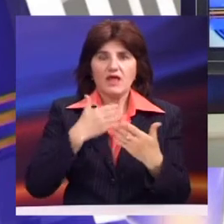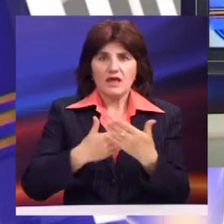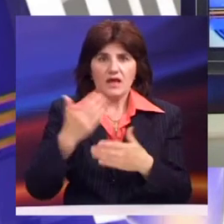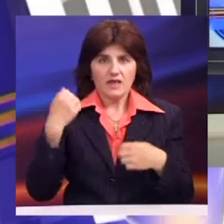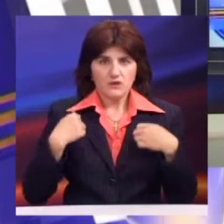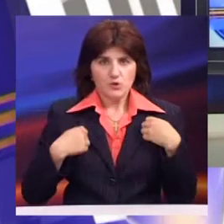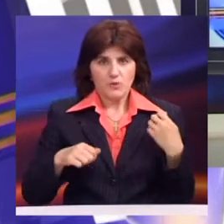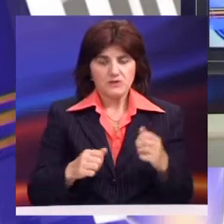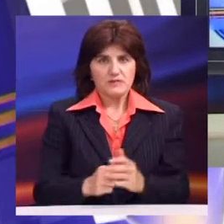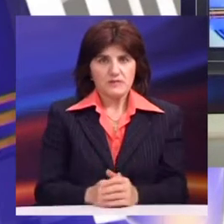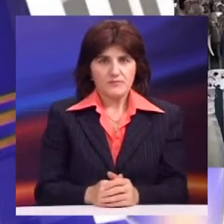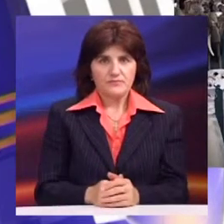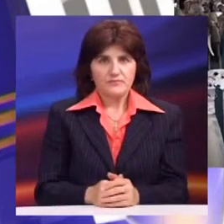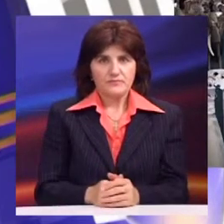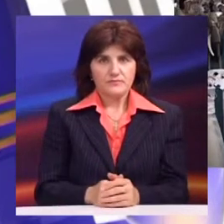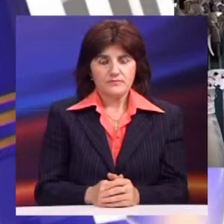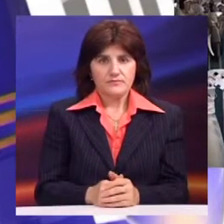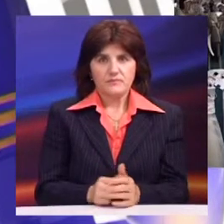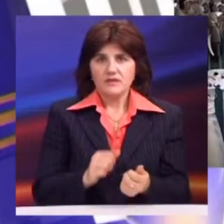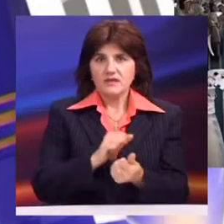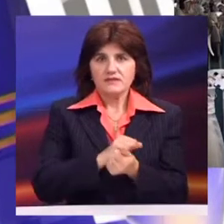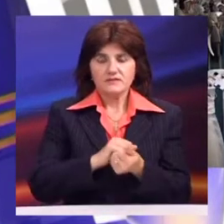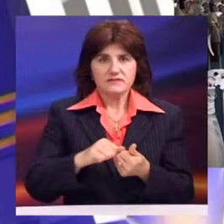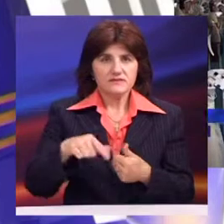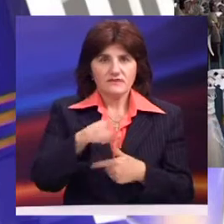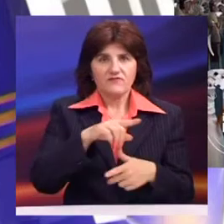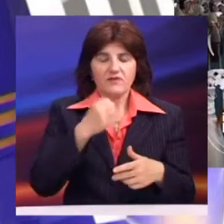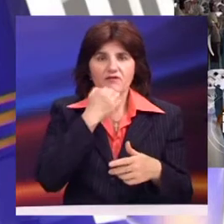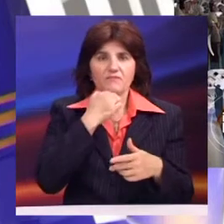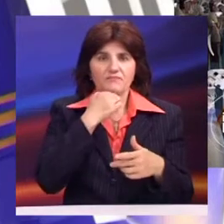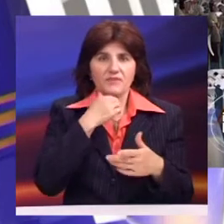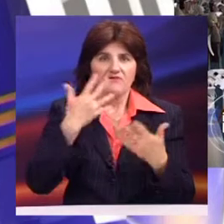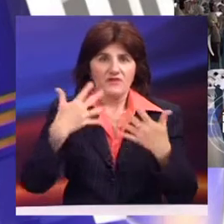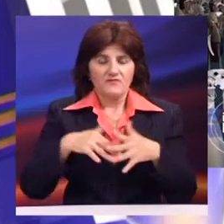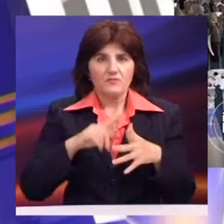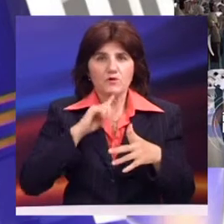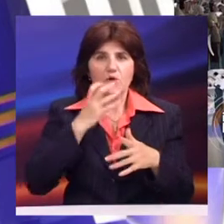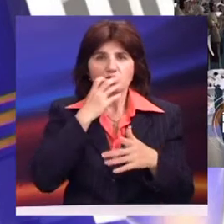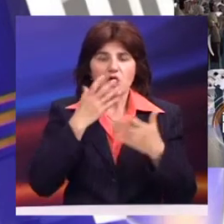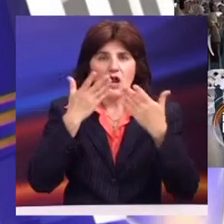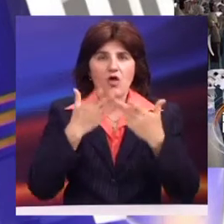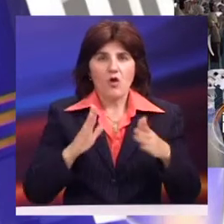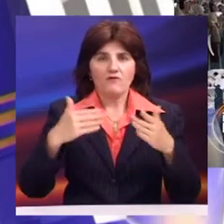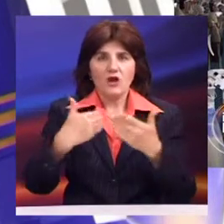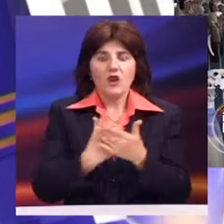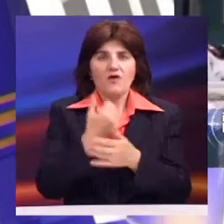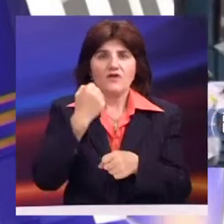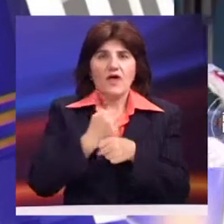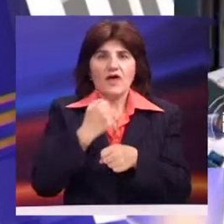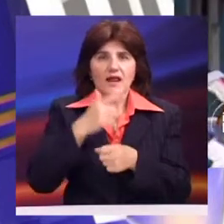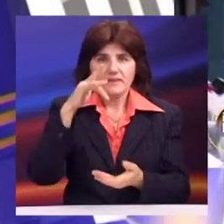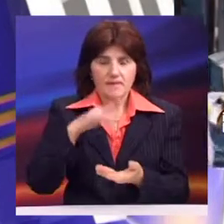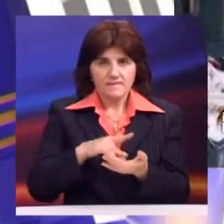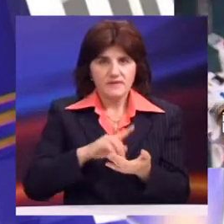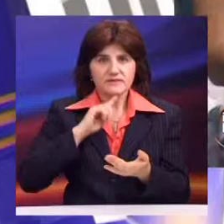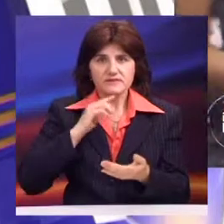i grada Subotica. Svi poslodavci koji žele da otvore nova radna mesta i koji žele da zaposle